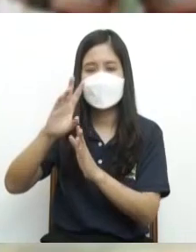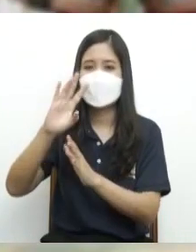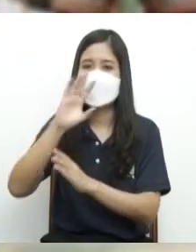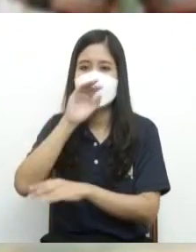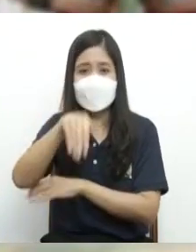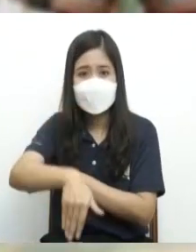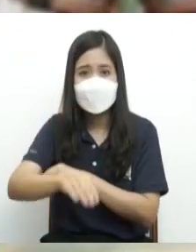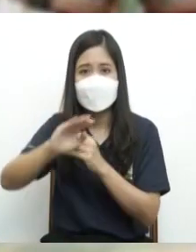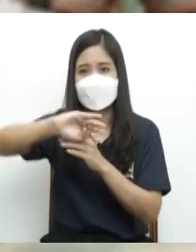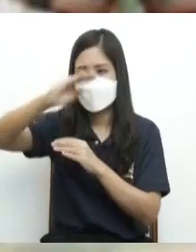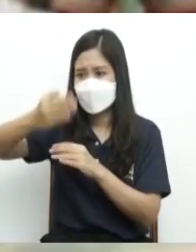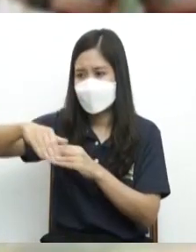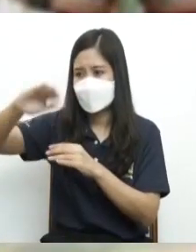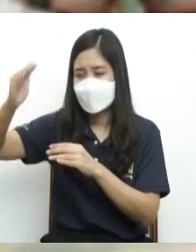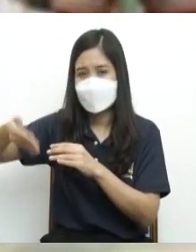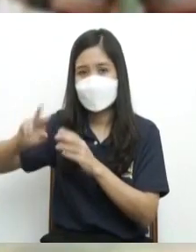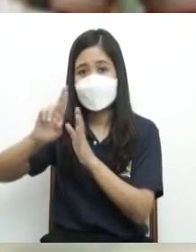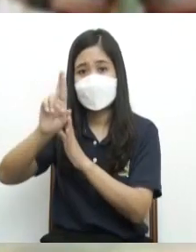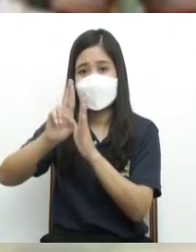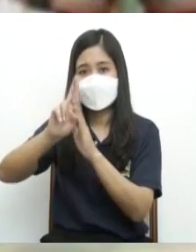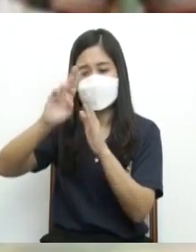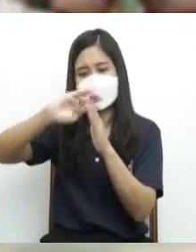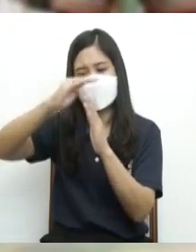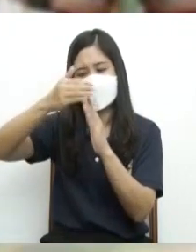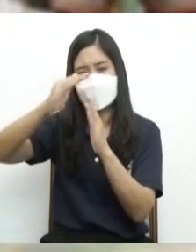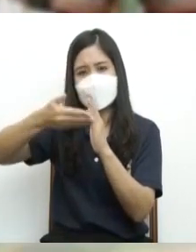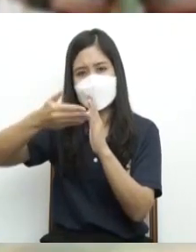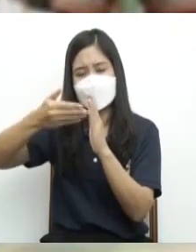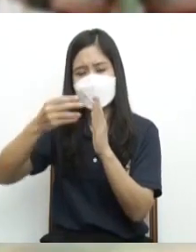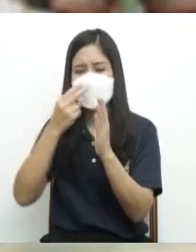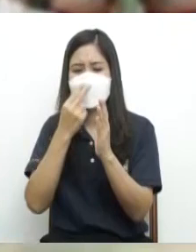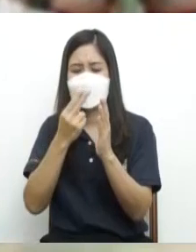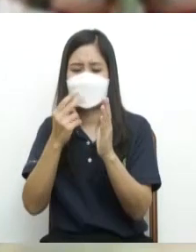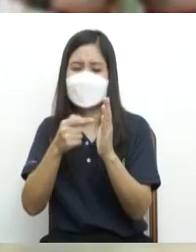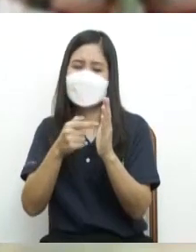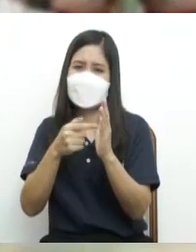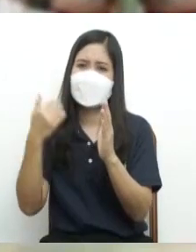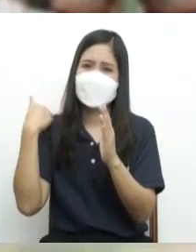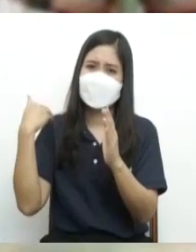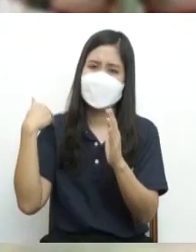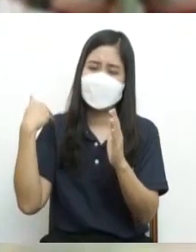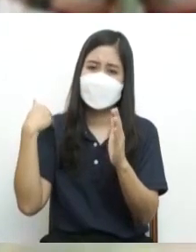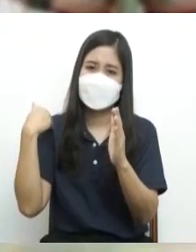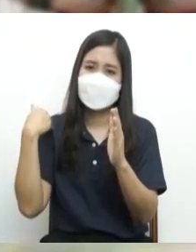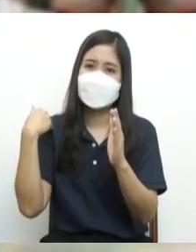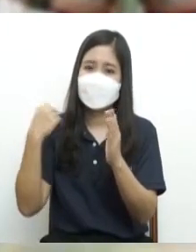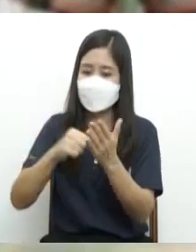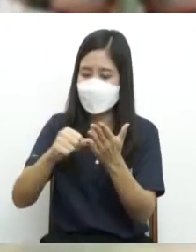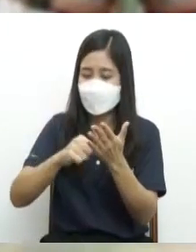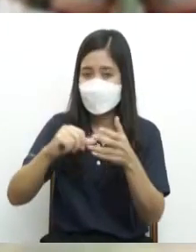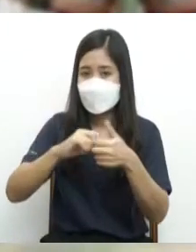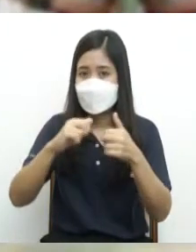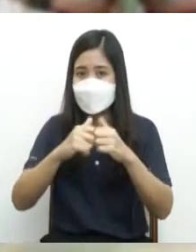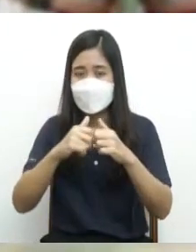ที่สูงๆของประเทศไทยนะผมก็เล่าให้ท่านฟังผมบอกว่าน่าจะมีเกณฑ์พิเศษในการทำผลงานวิชาการจะ